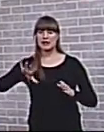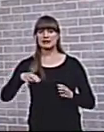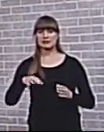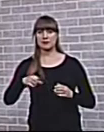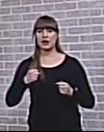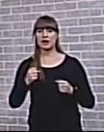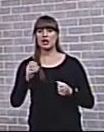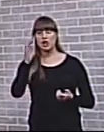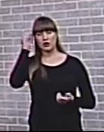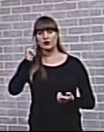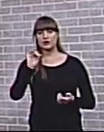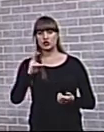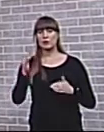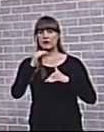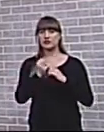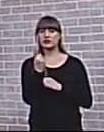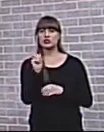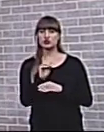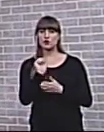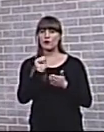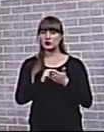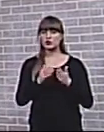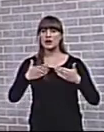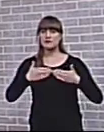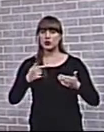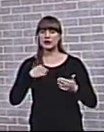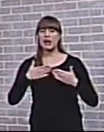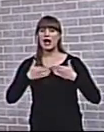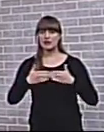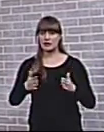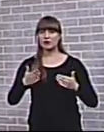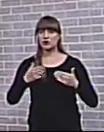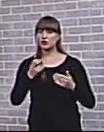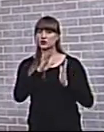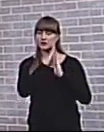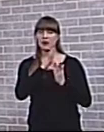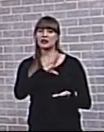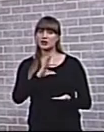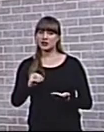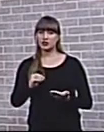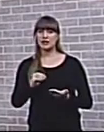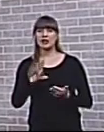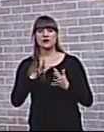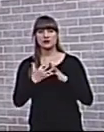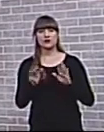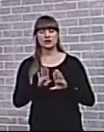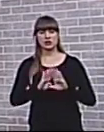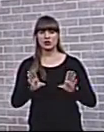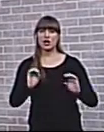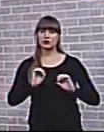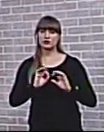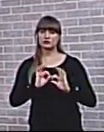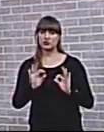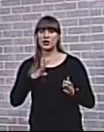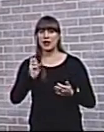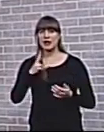в Чернобыль. Вечером в 11 часов постучались в ворота. Я открыл ворота, еще не ложились спать. В деревне не так уж здорово. Я в Оксайском